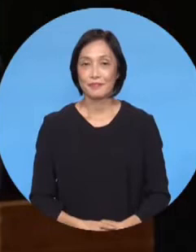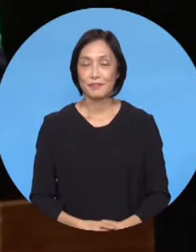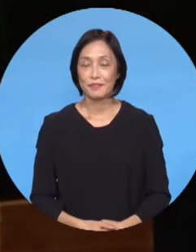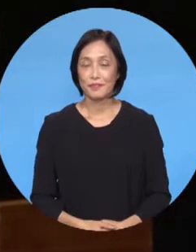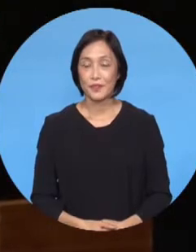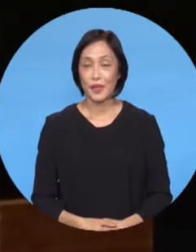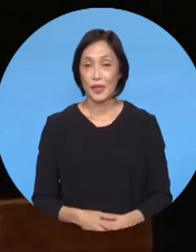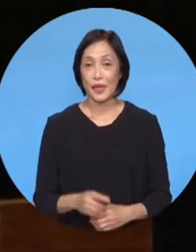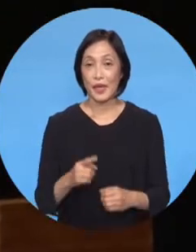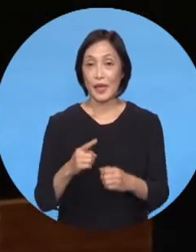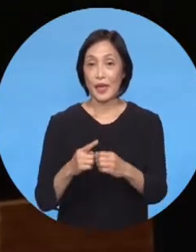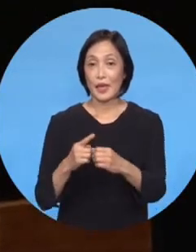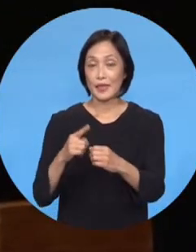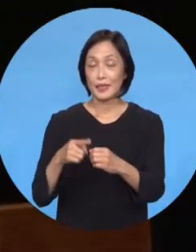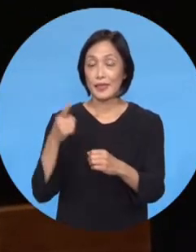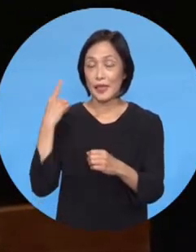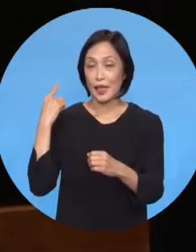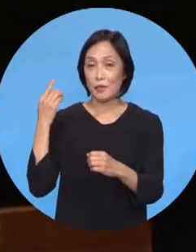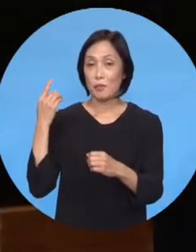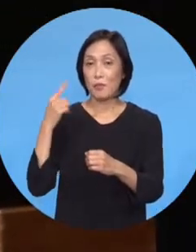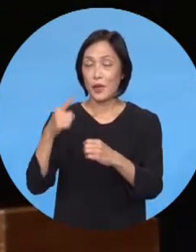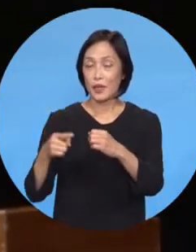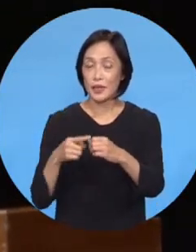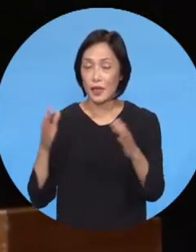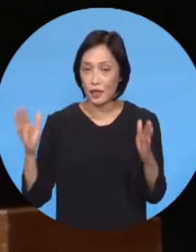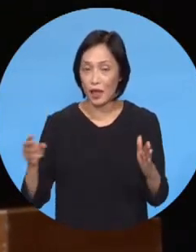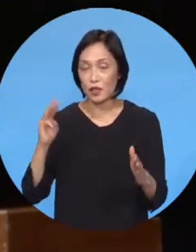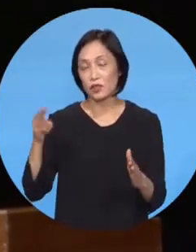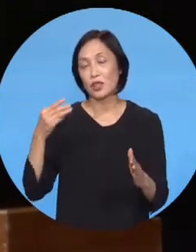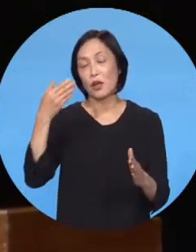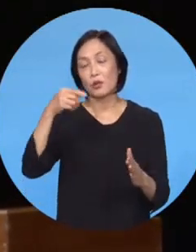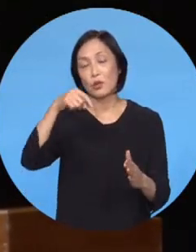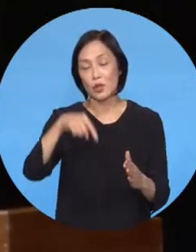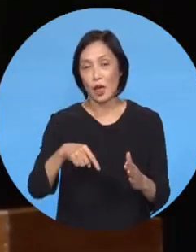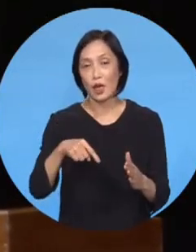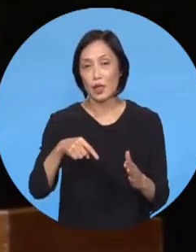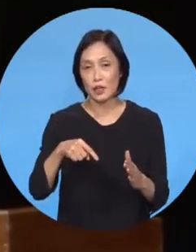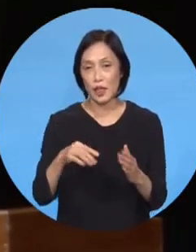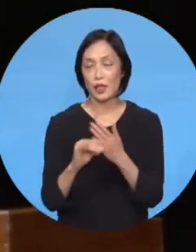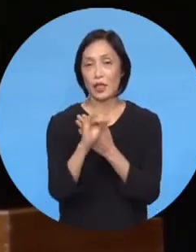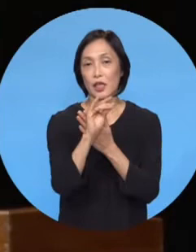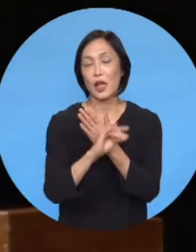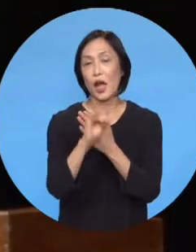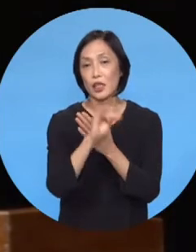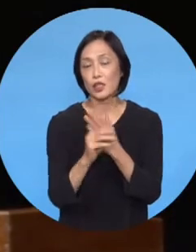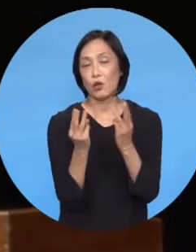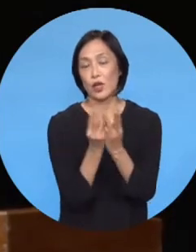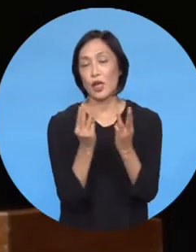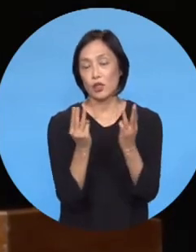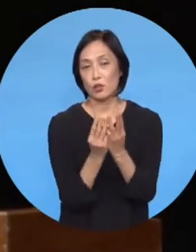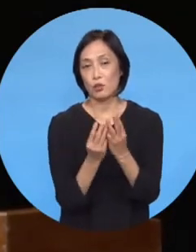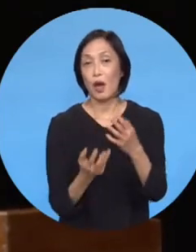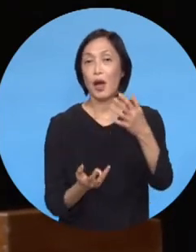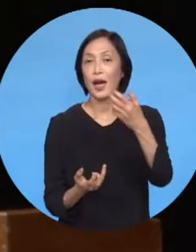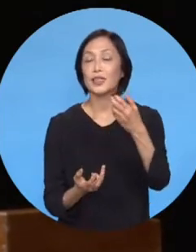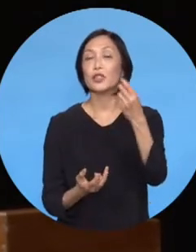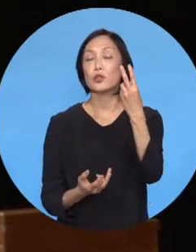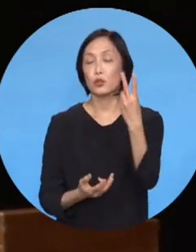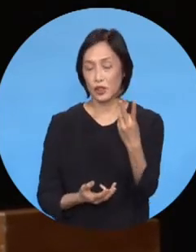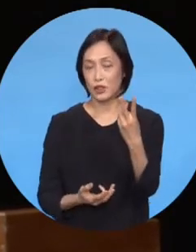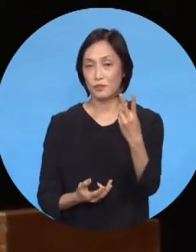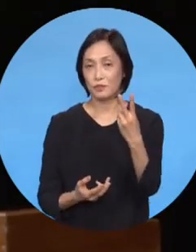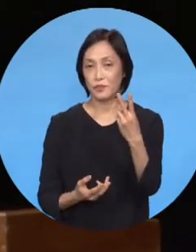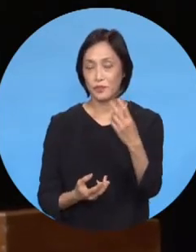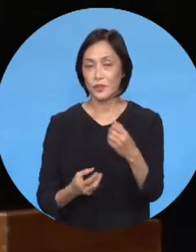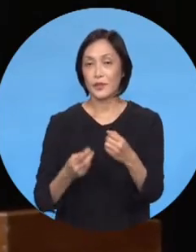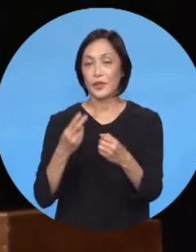まず昨年1年間の杉並区内における振込詐欺をはじめとする特殊詐欺の被害ですが、認知件数は